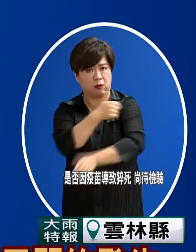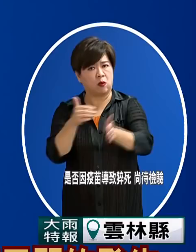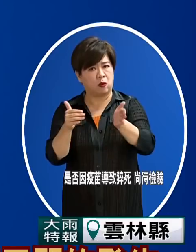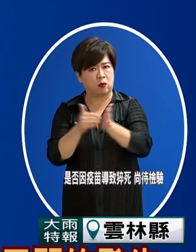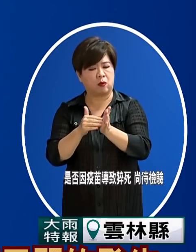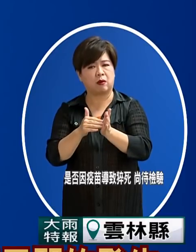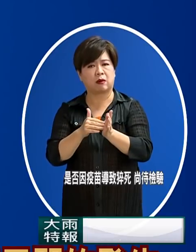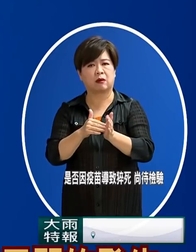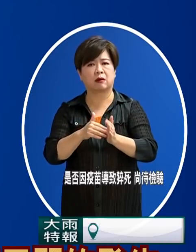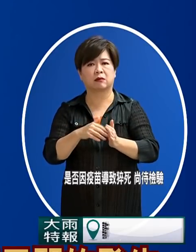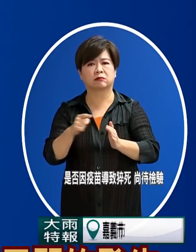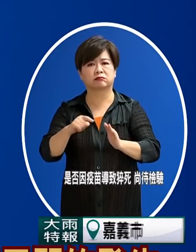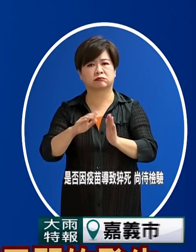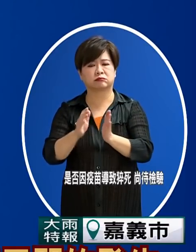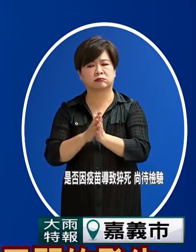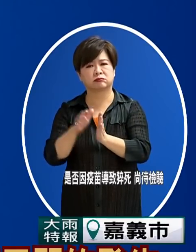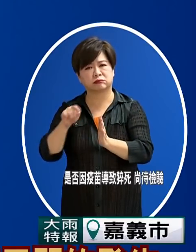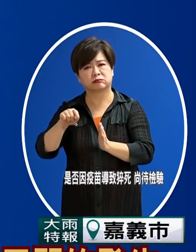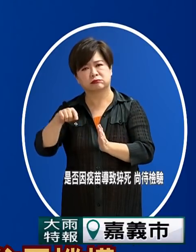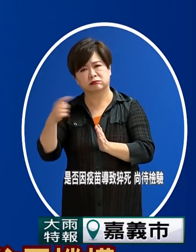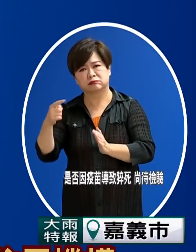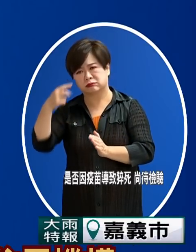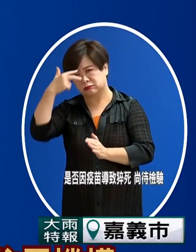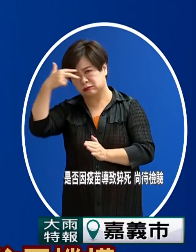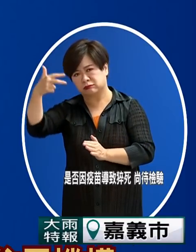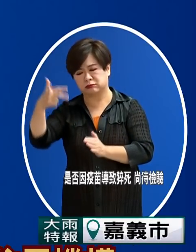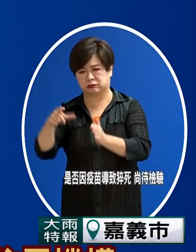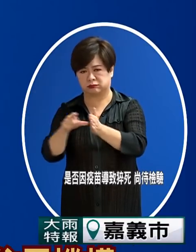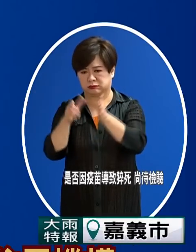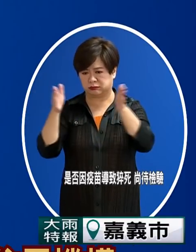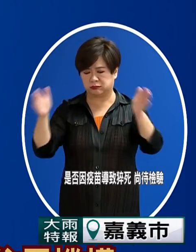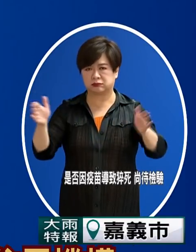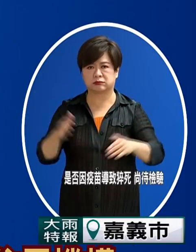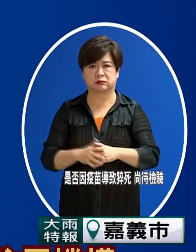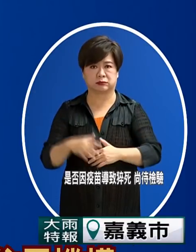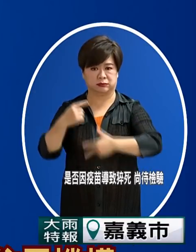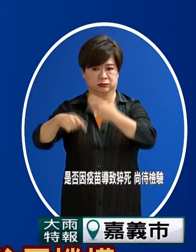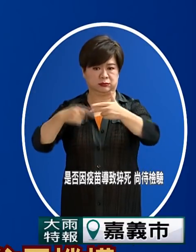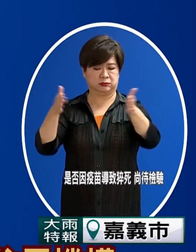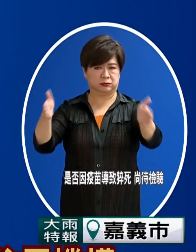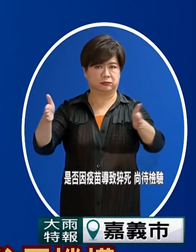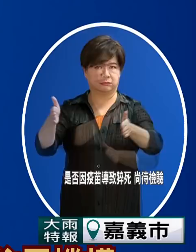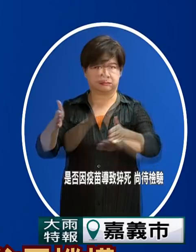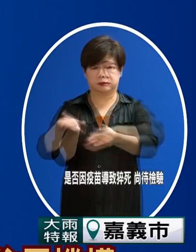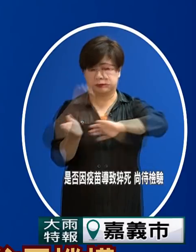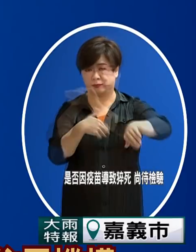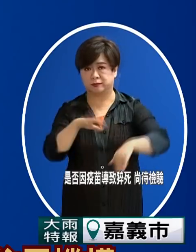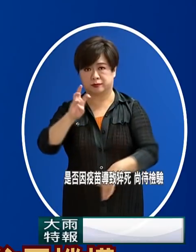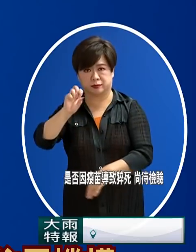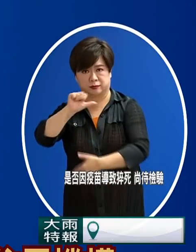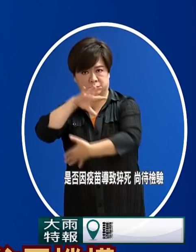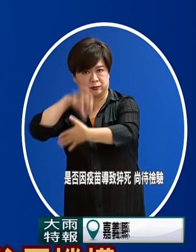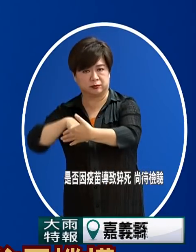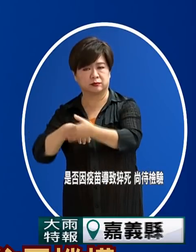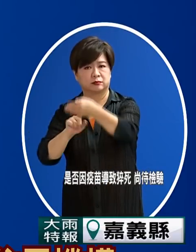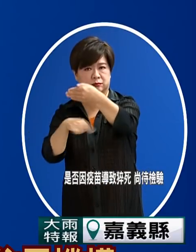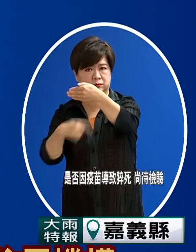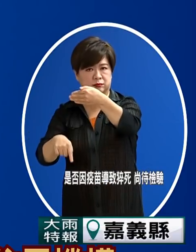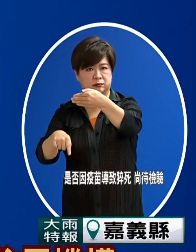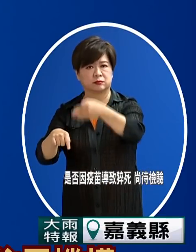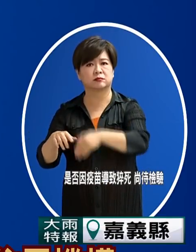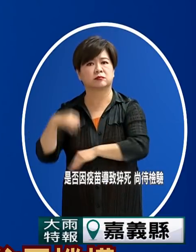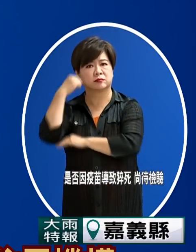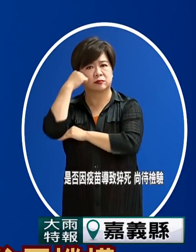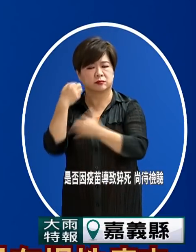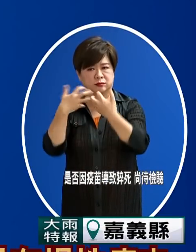后当日到7天间的发生哦。那这35例中有9例是住机